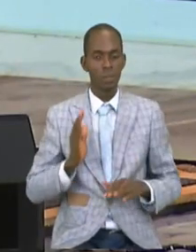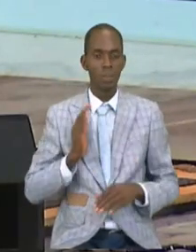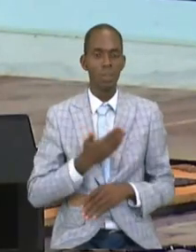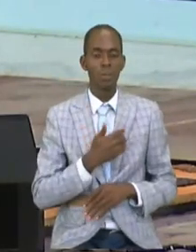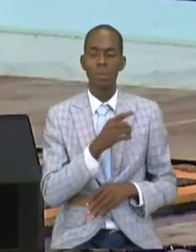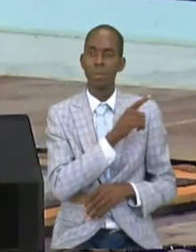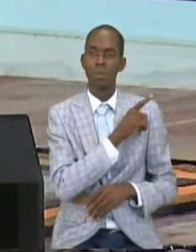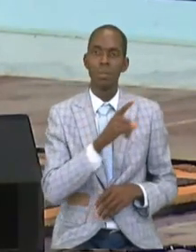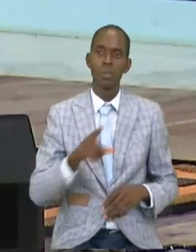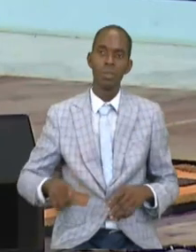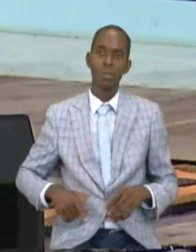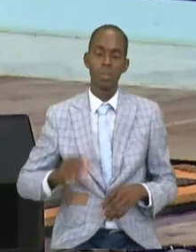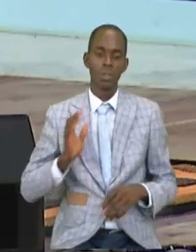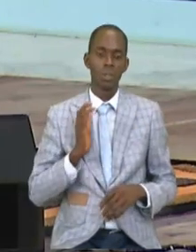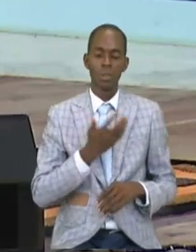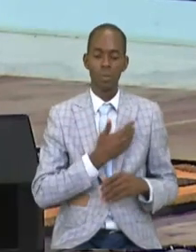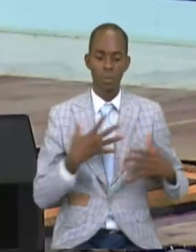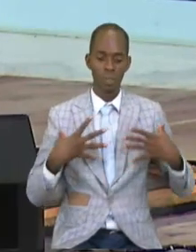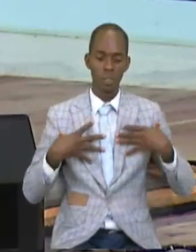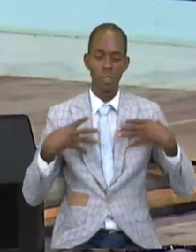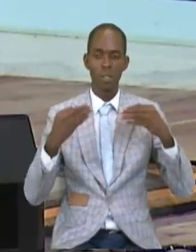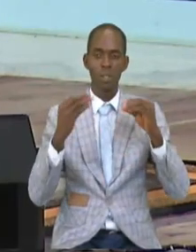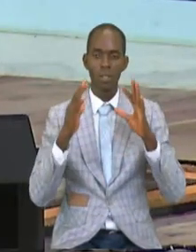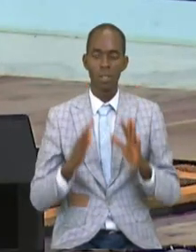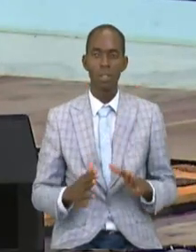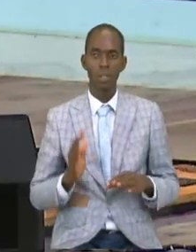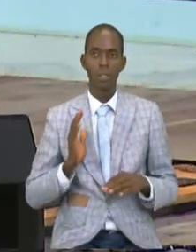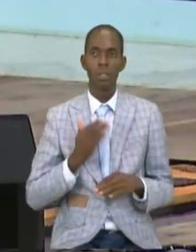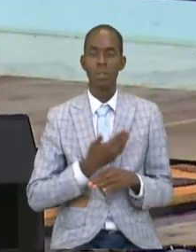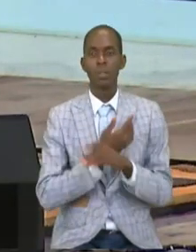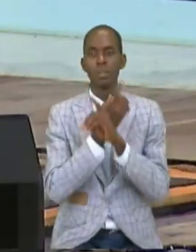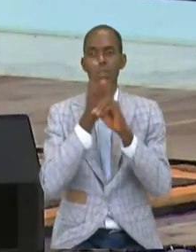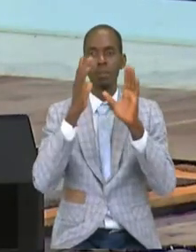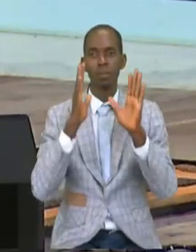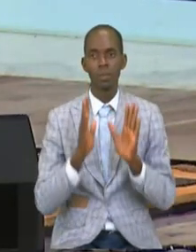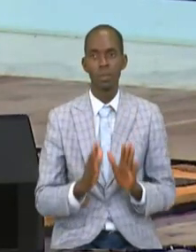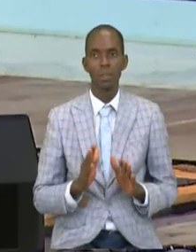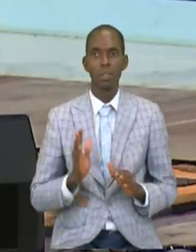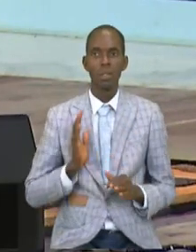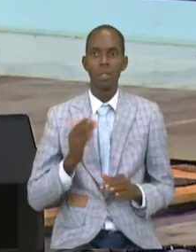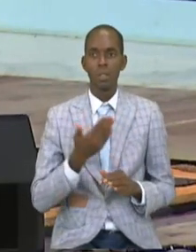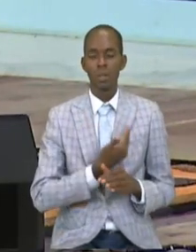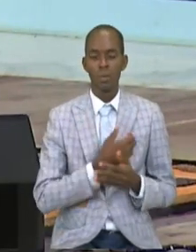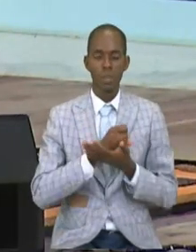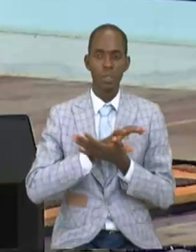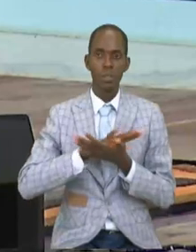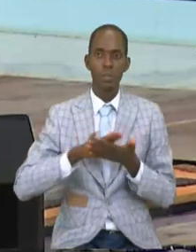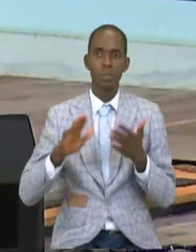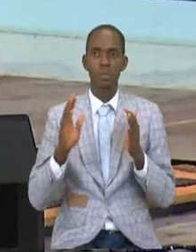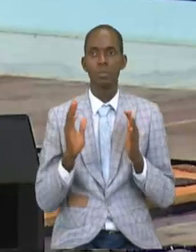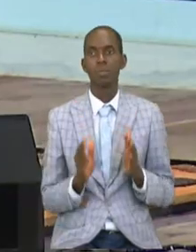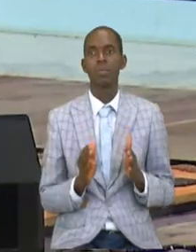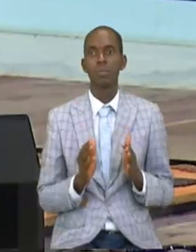notre Seigneur, notre guérisseur, notre médecin, notre libérateur,